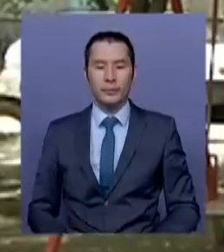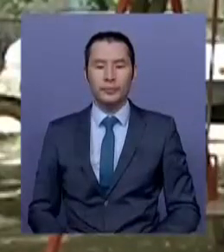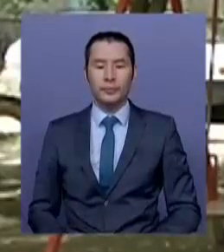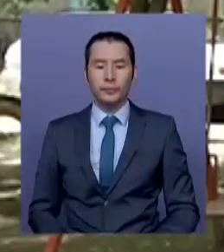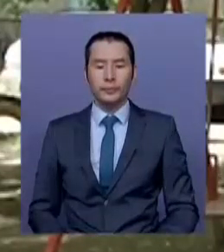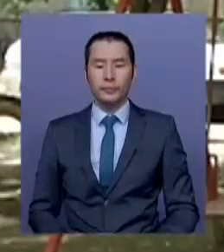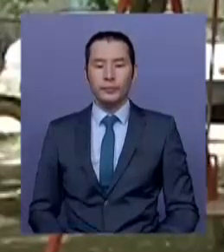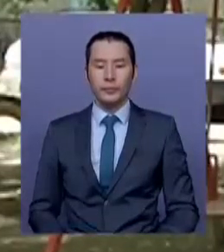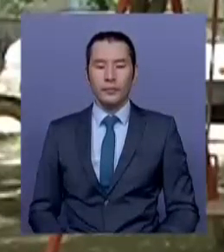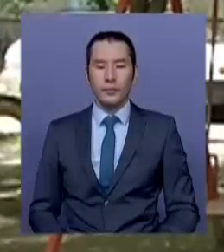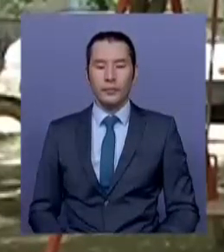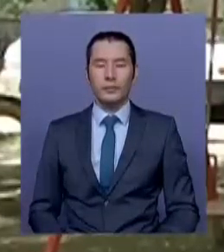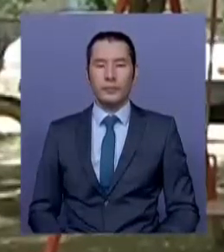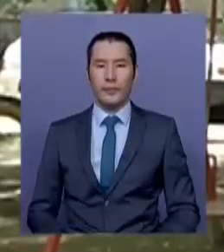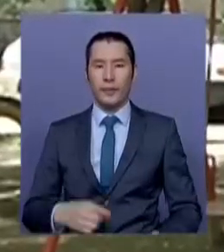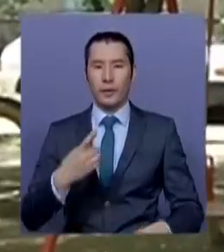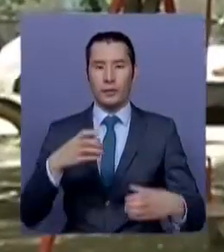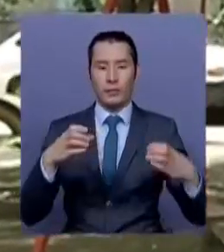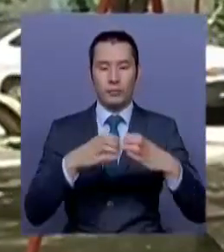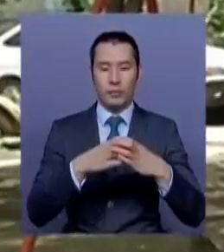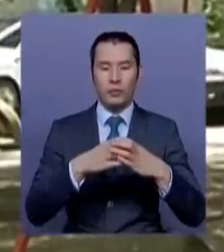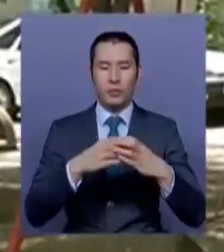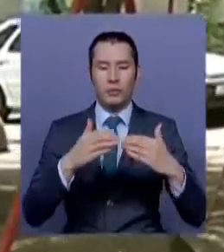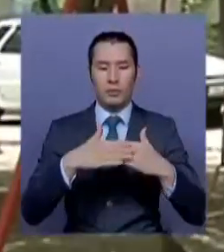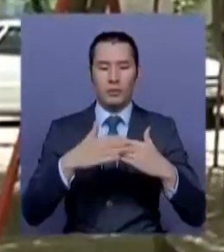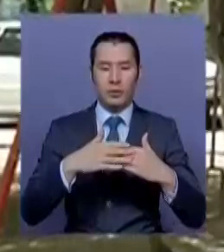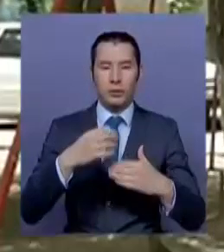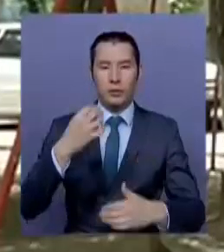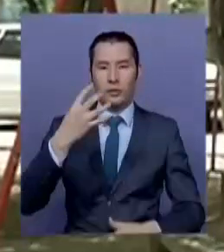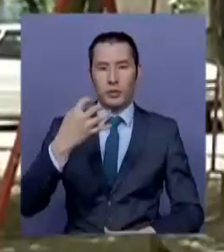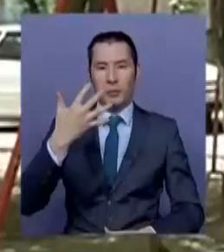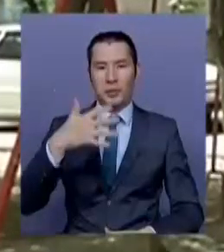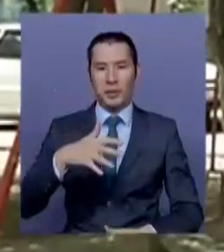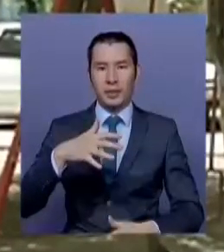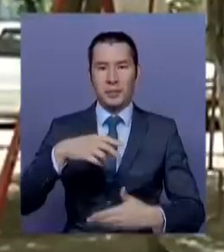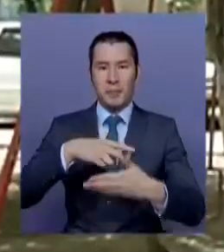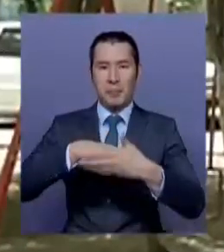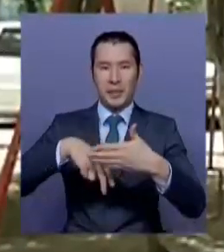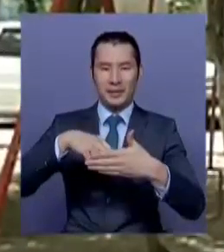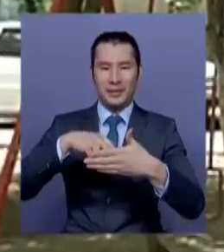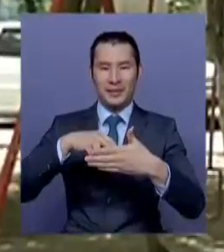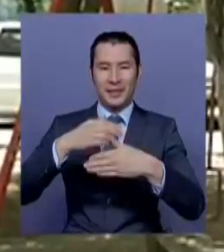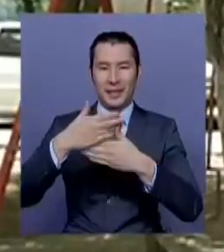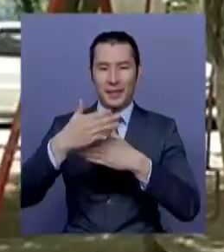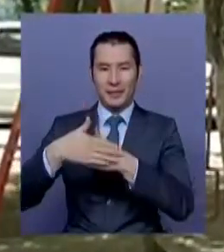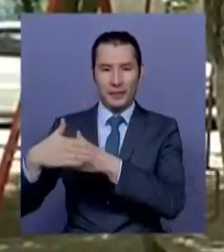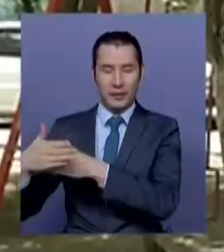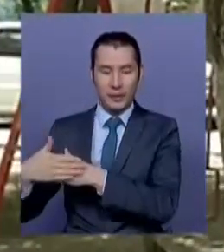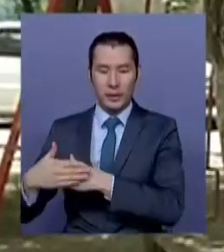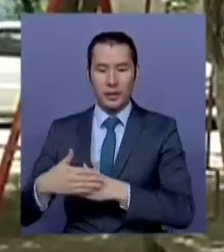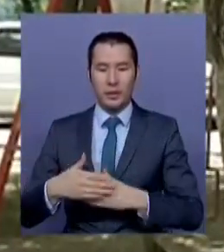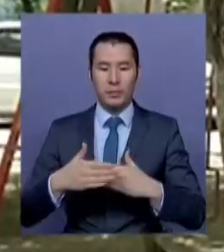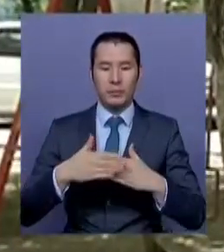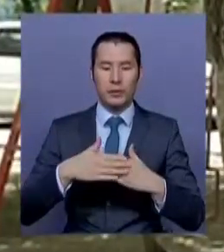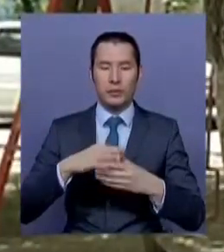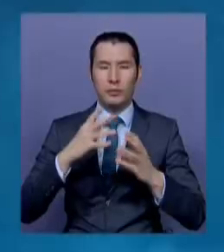отырады. Бір топқа бір күнде 400-450 подъезден келеді. Бізде жалпы 3 күнде біз